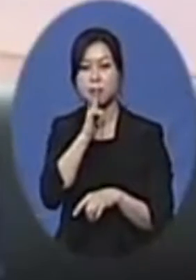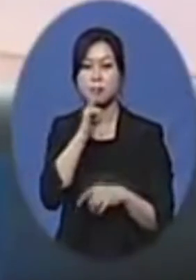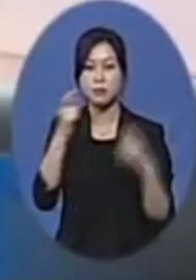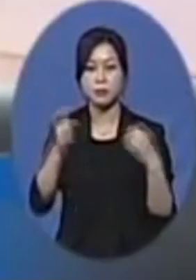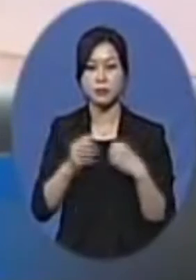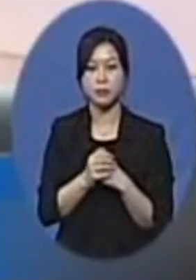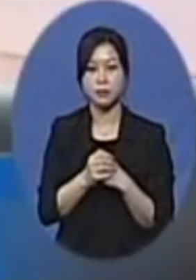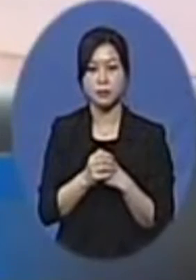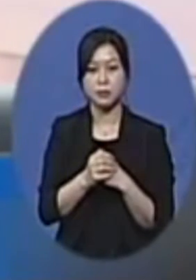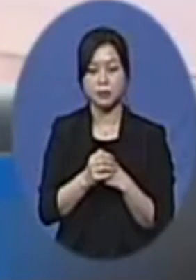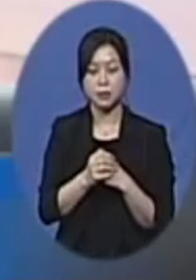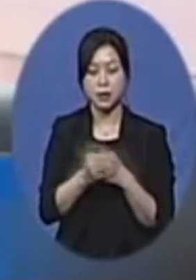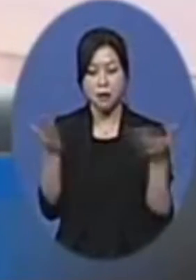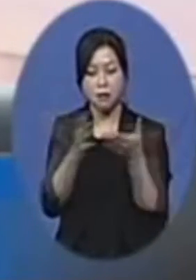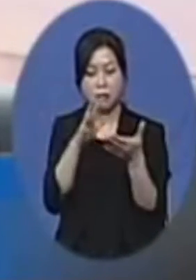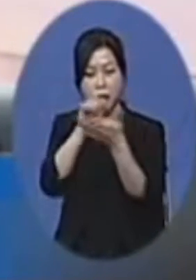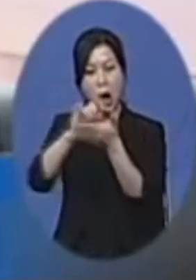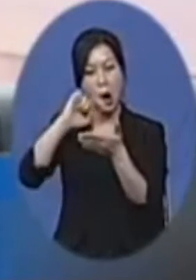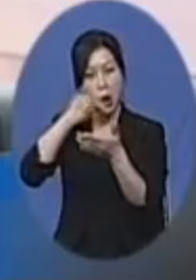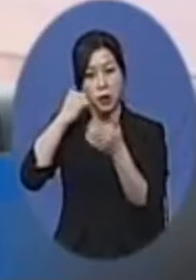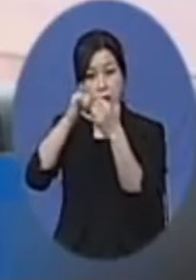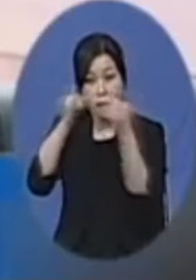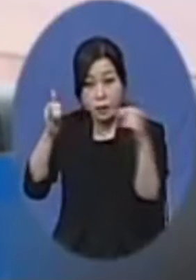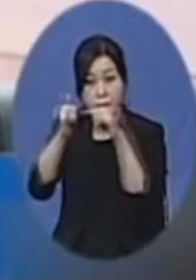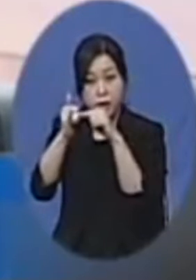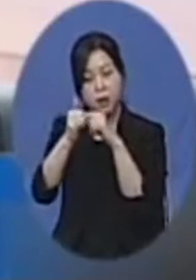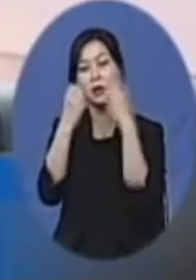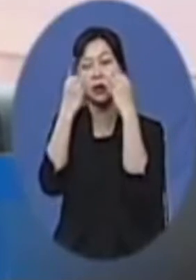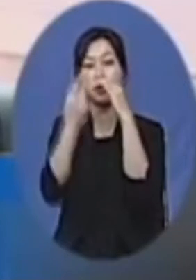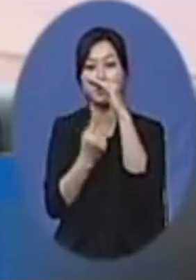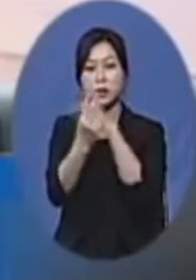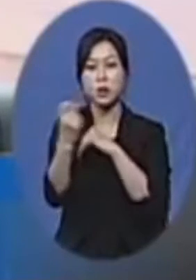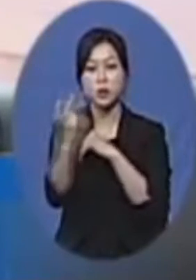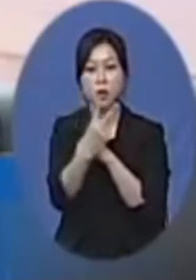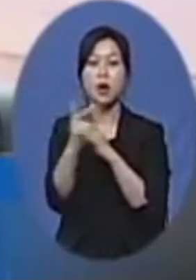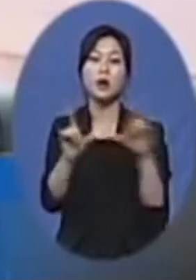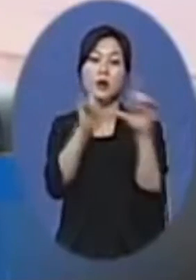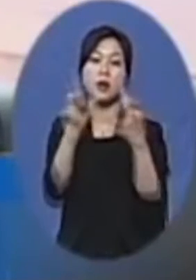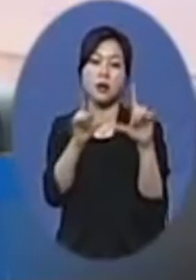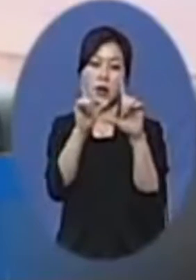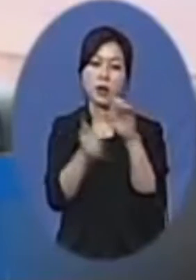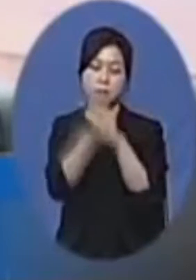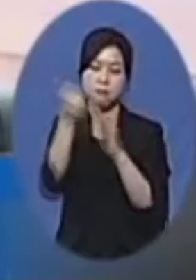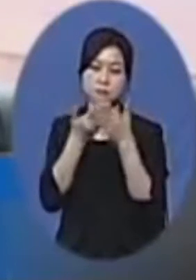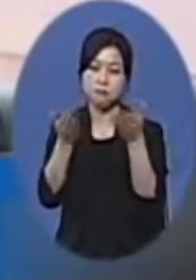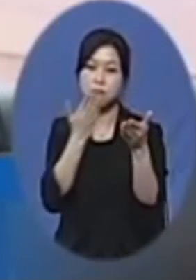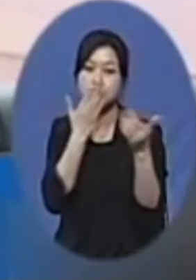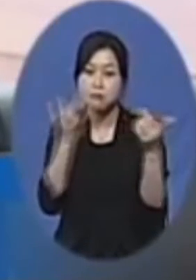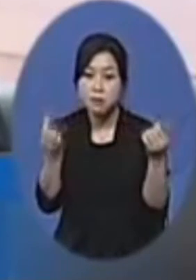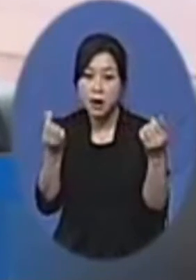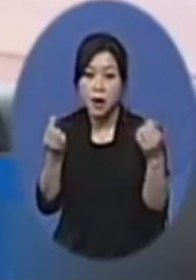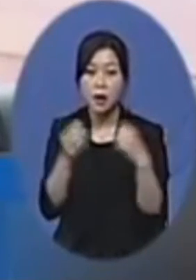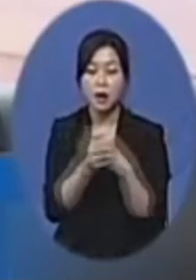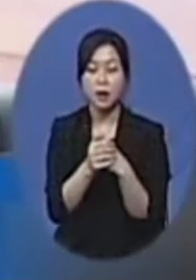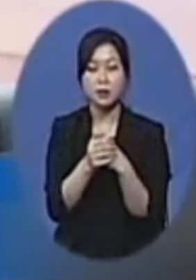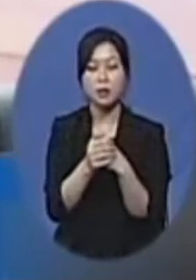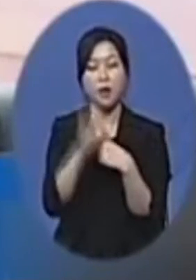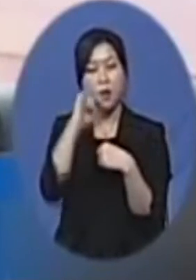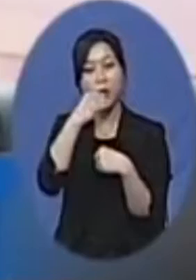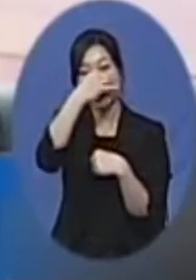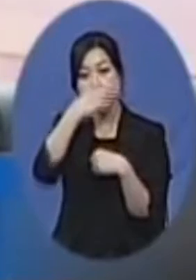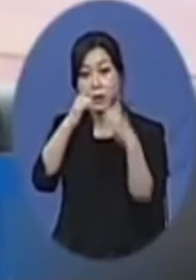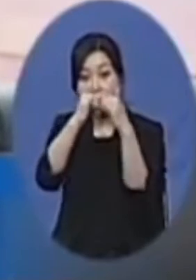그 취약계층에게 새로운 비전을 주고 새로운 삶에 대한 희망을 줄 수 있습니다. 그런 분들이